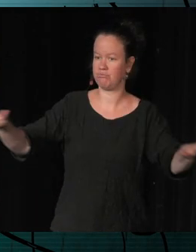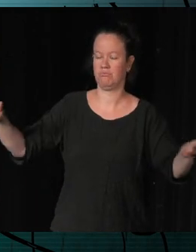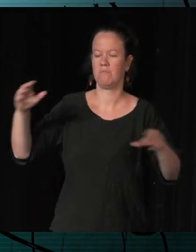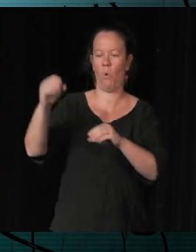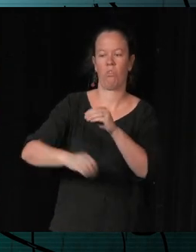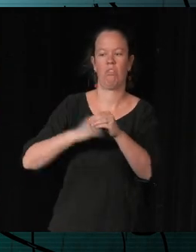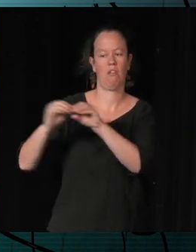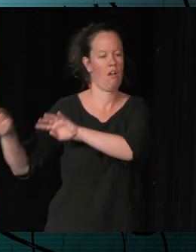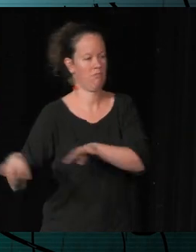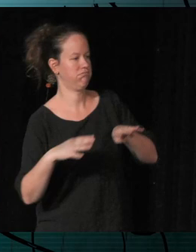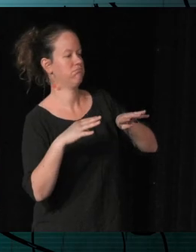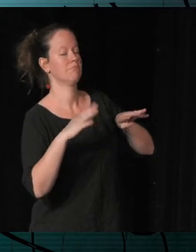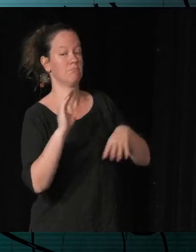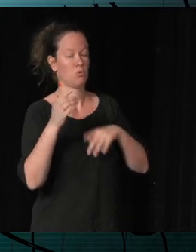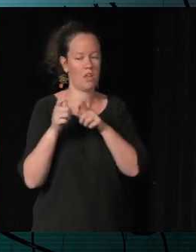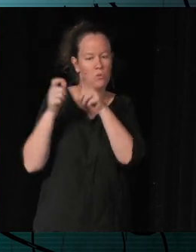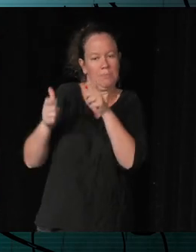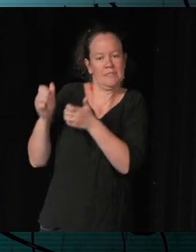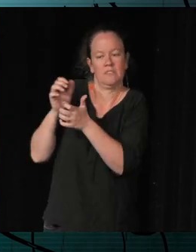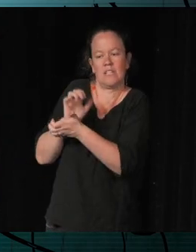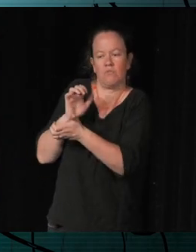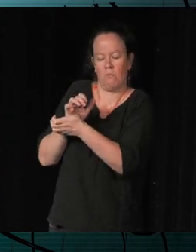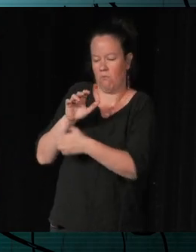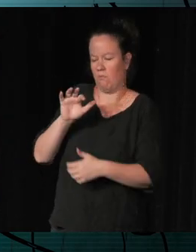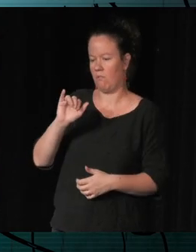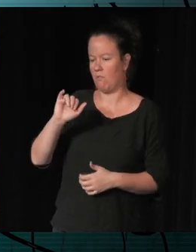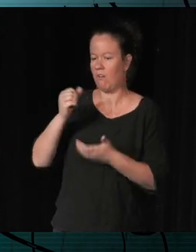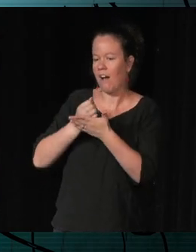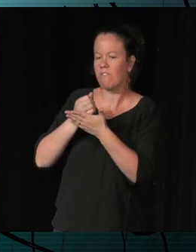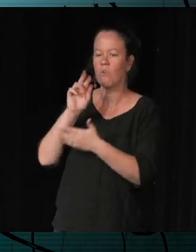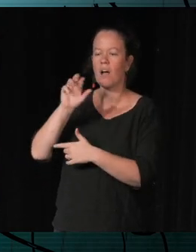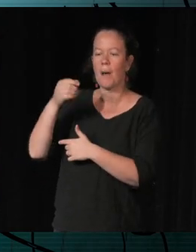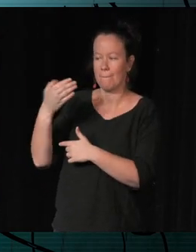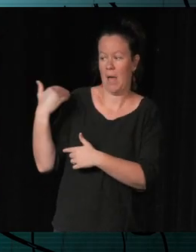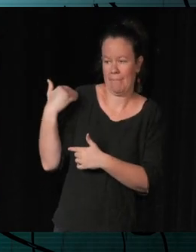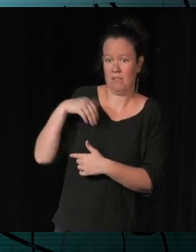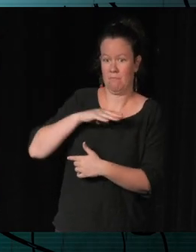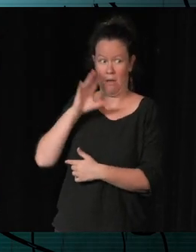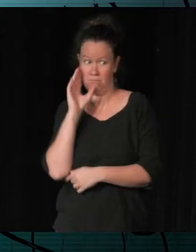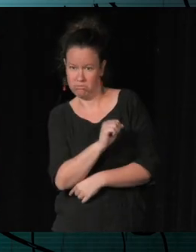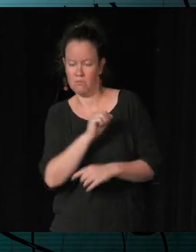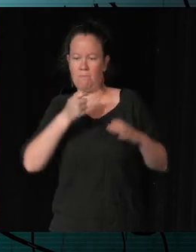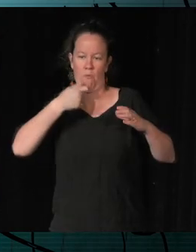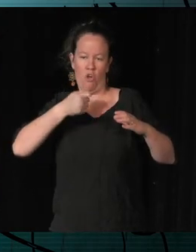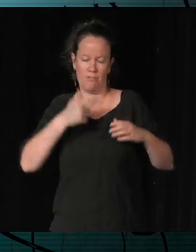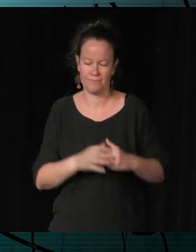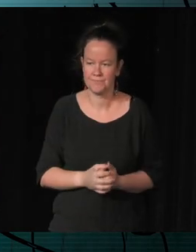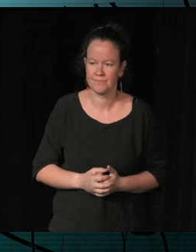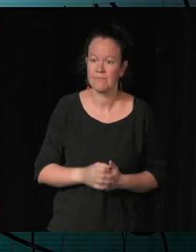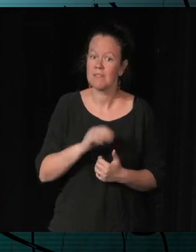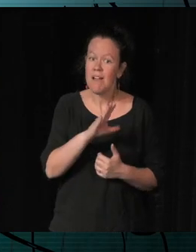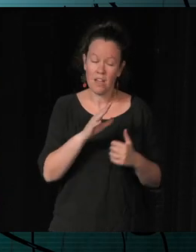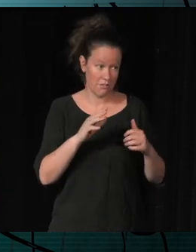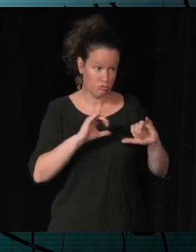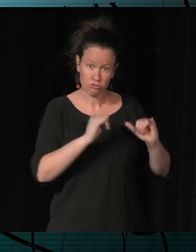là infogramme m'a appelé pour venir travailler travailler chez eux mais dark ça pas été le jeu qui a été fait tout de suite hein quand je suis arriv